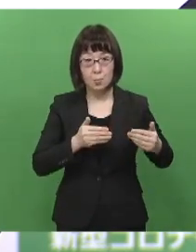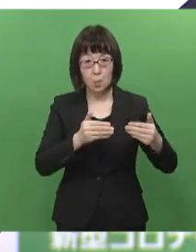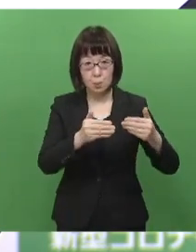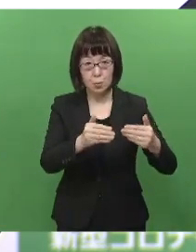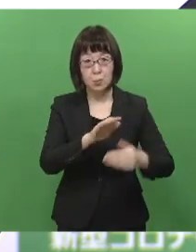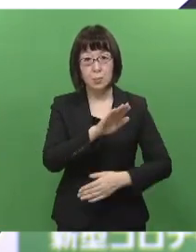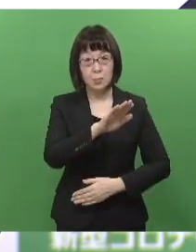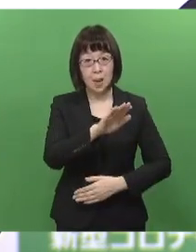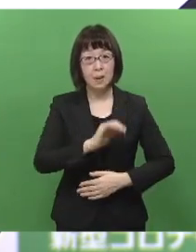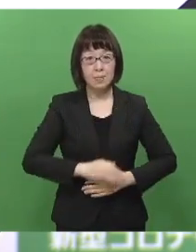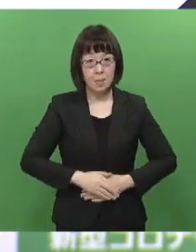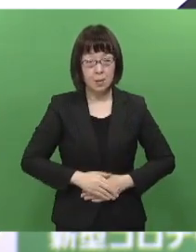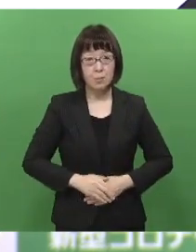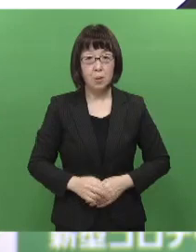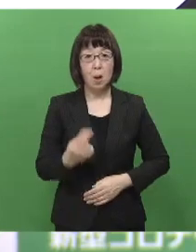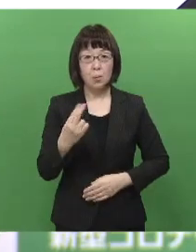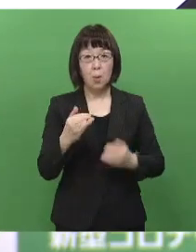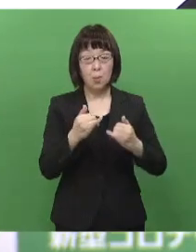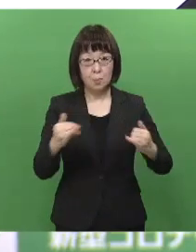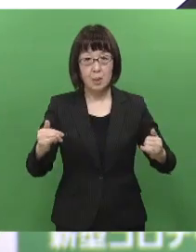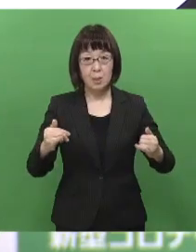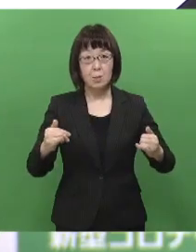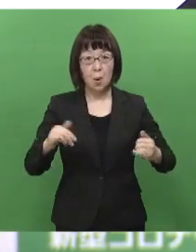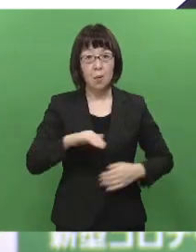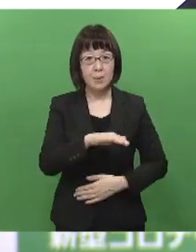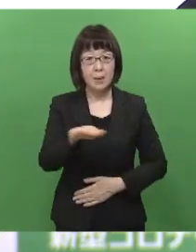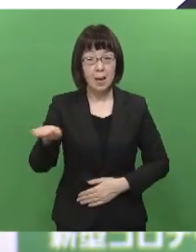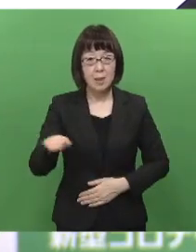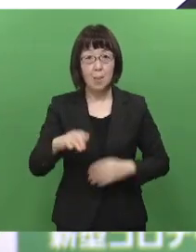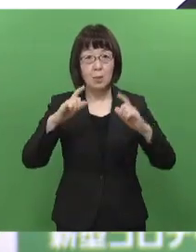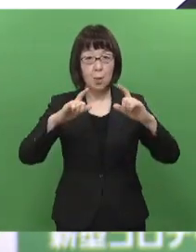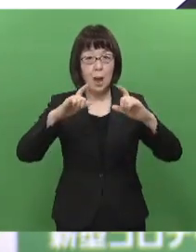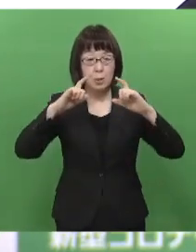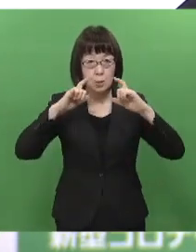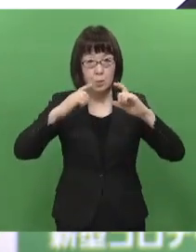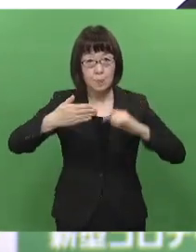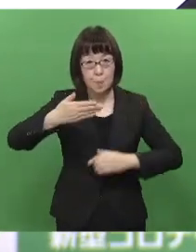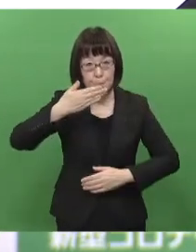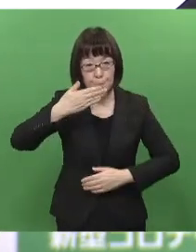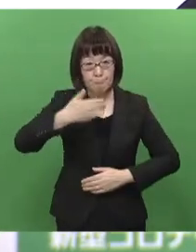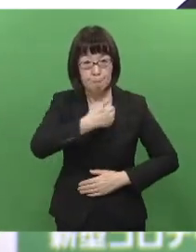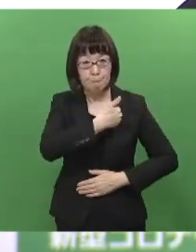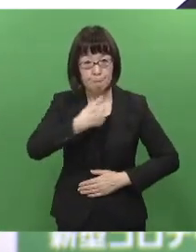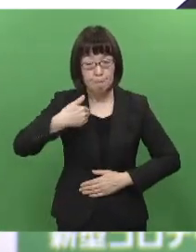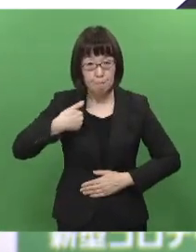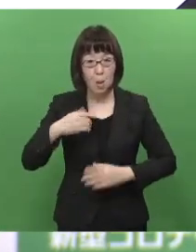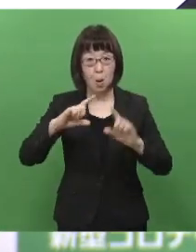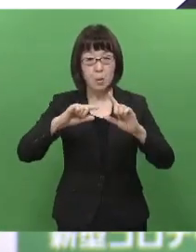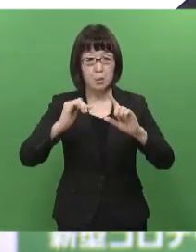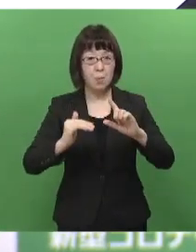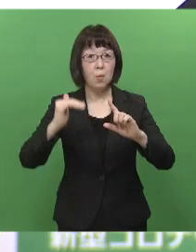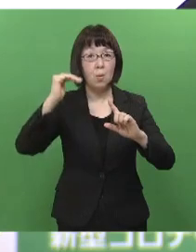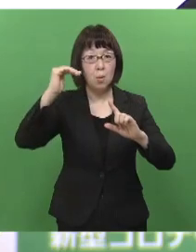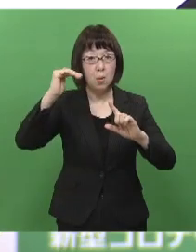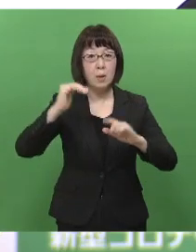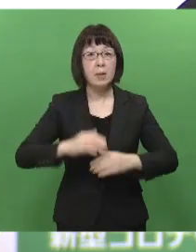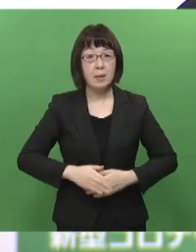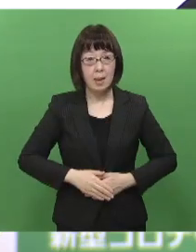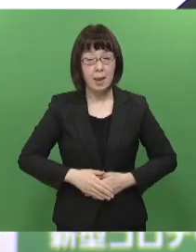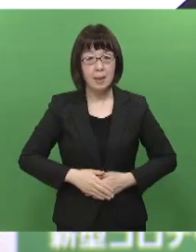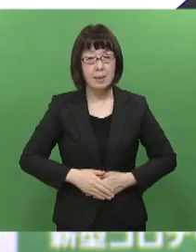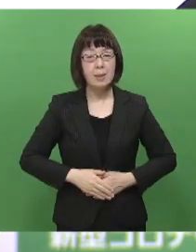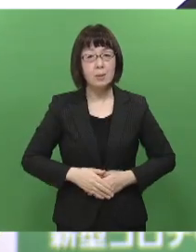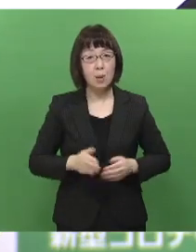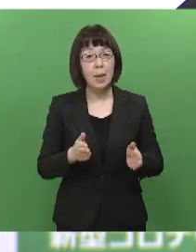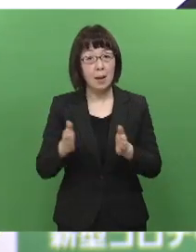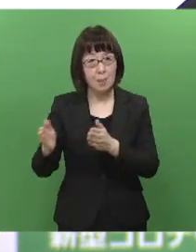それから都民の皆さんのマスク着用率というのは今も大変高い、一方で食事中どうなのかとい